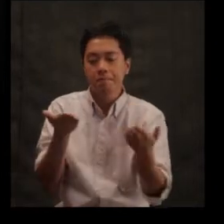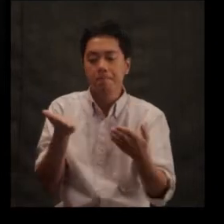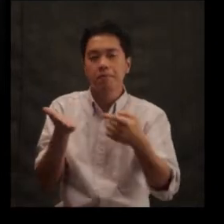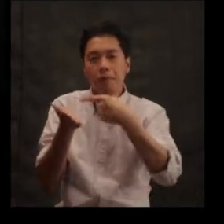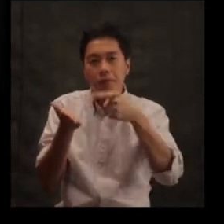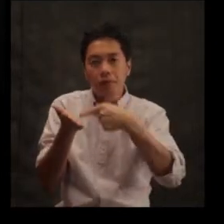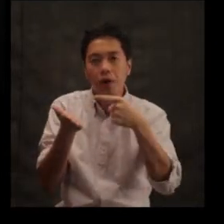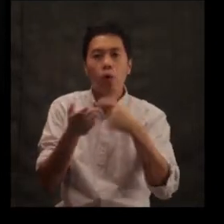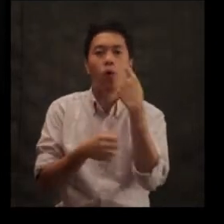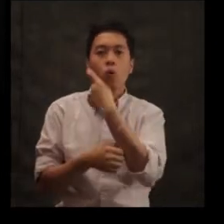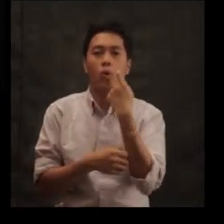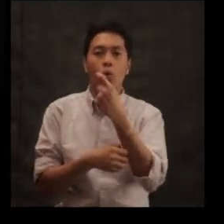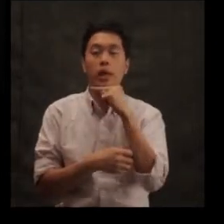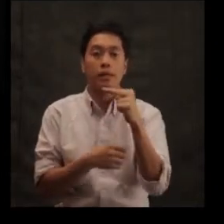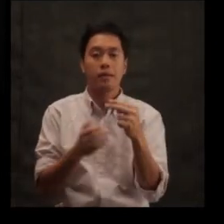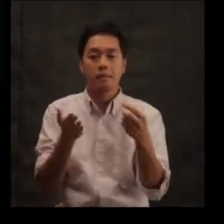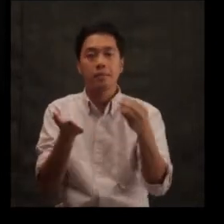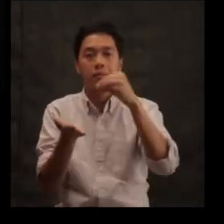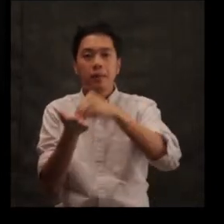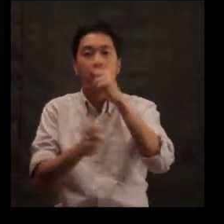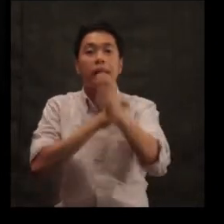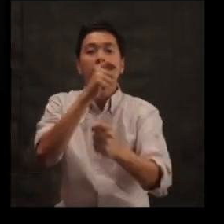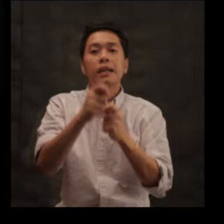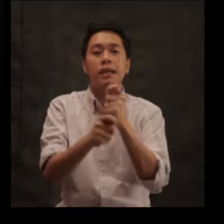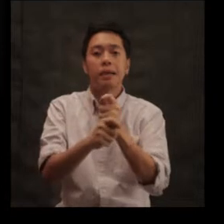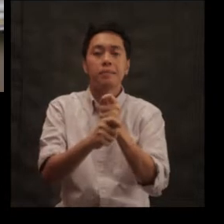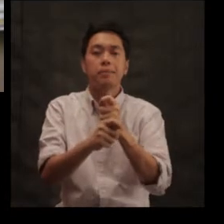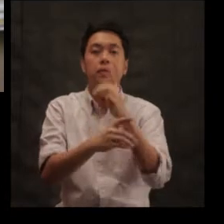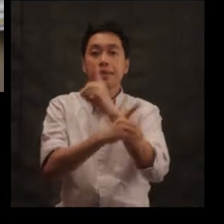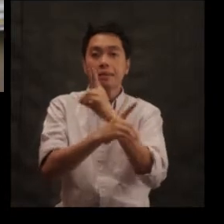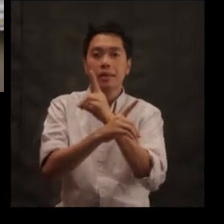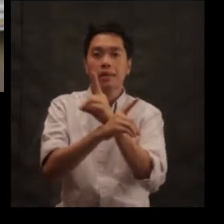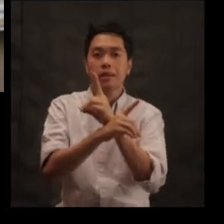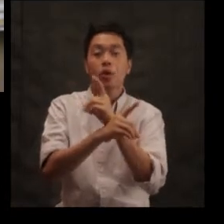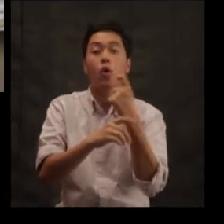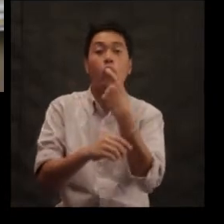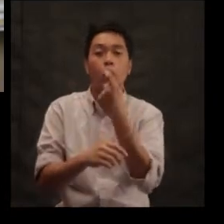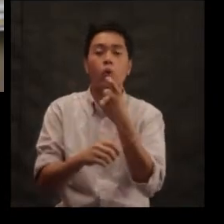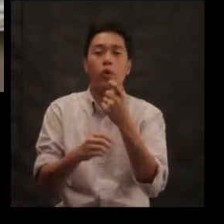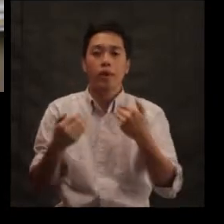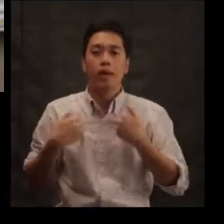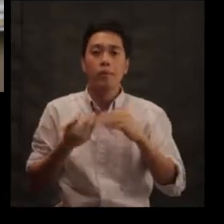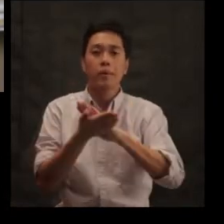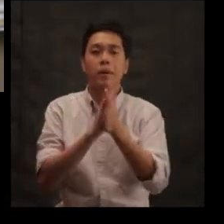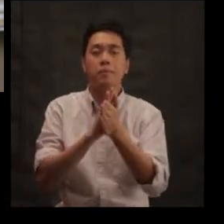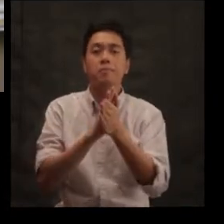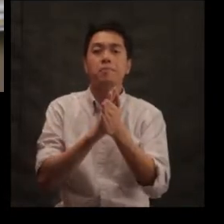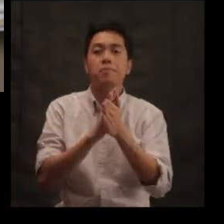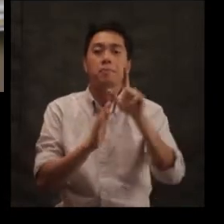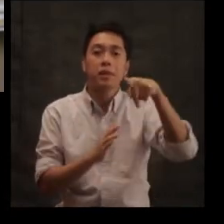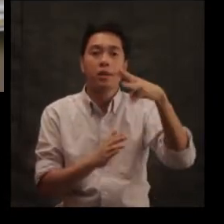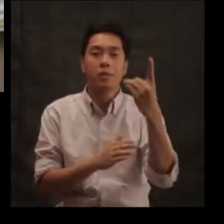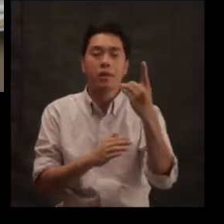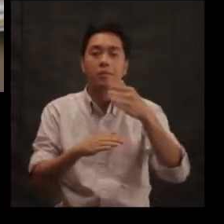mga records. Ito ay mga dating rehistrado na hindi na itala kung ano ang kanilang kapansanan o kaya yung mga nagkaroon ng kapansanan matapos